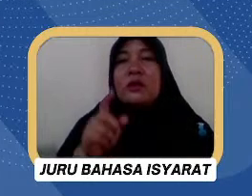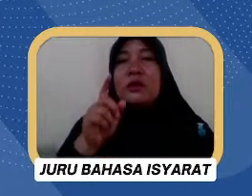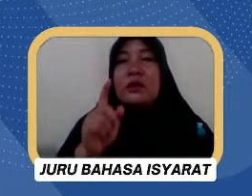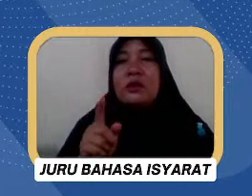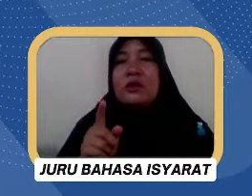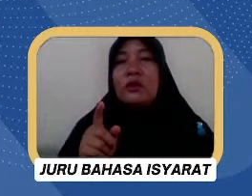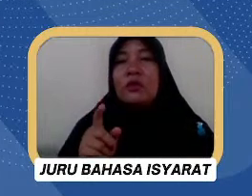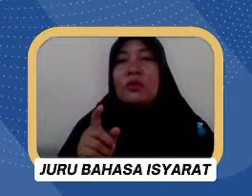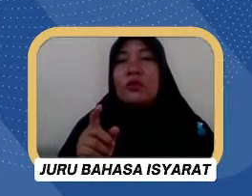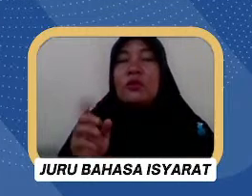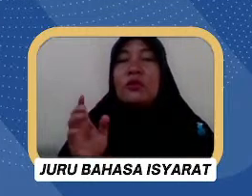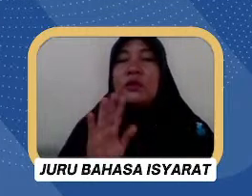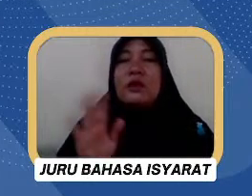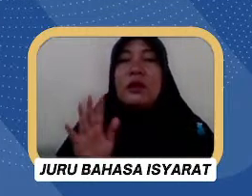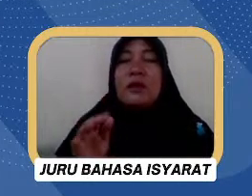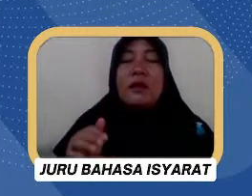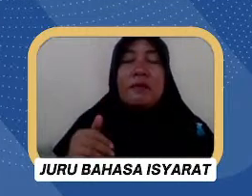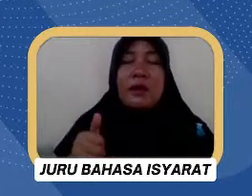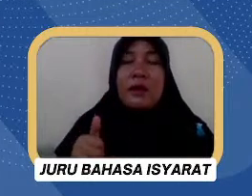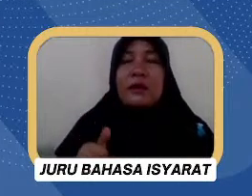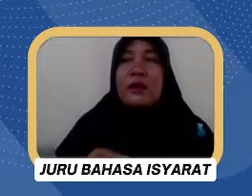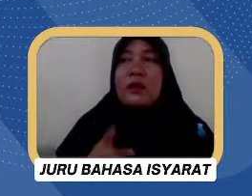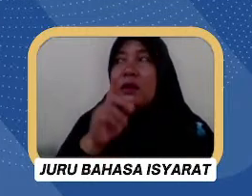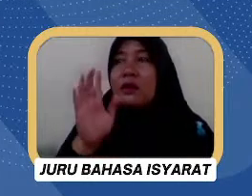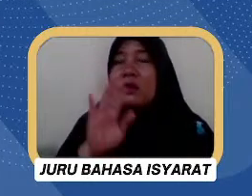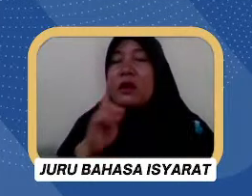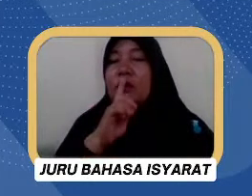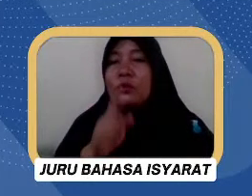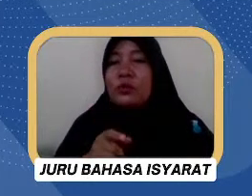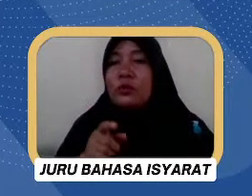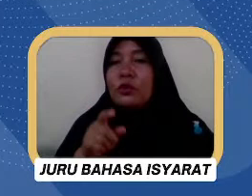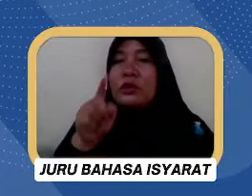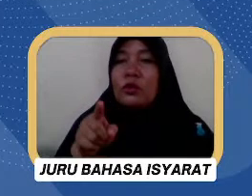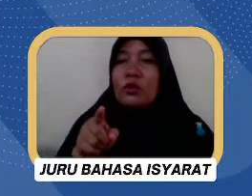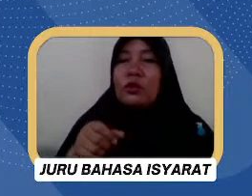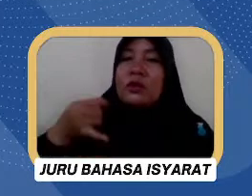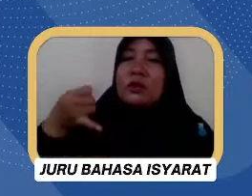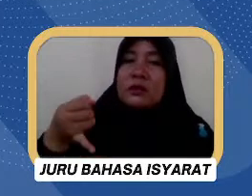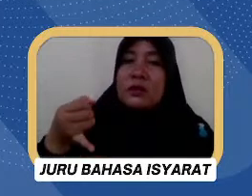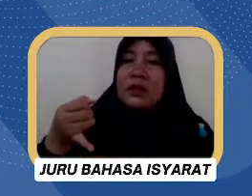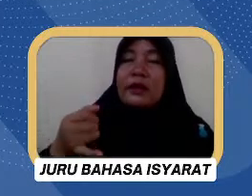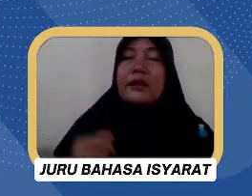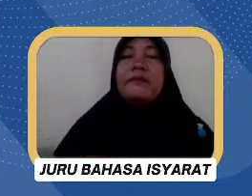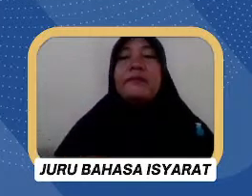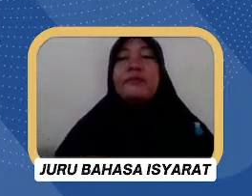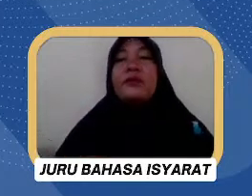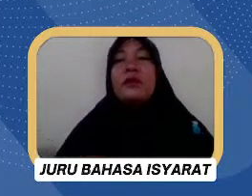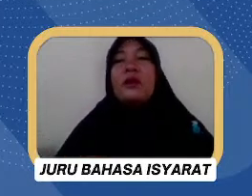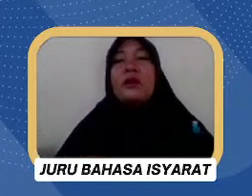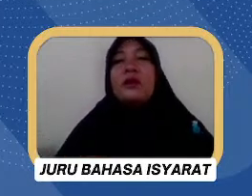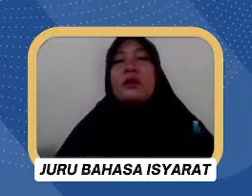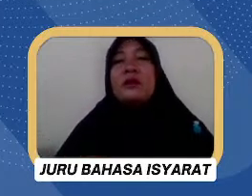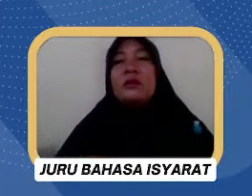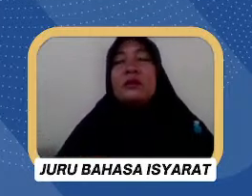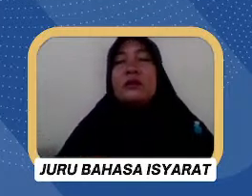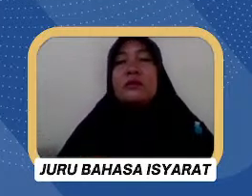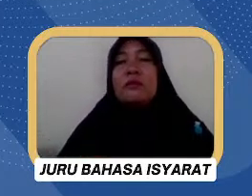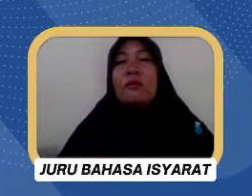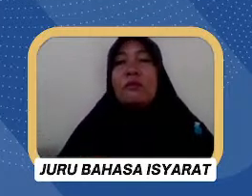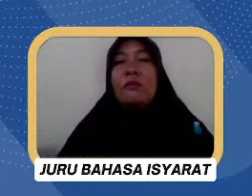atasan. Ketidakjujuran dengan siapa? Mungkin di dalam sosial media, membuat berita-berita yang tidak baik, tidak